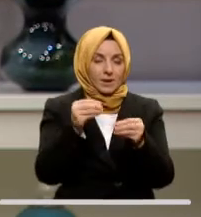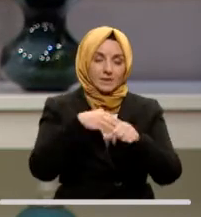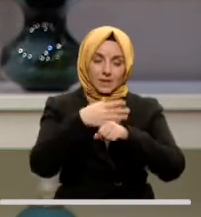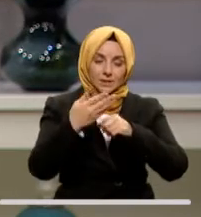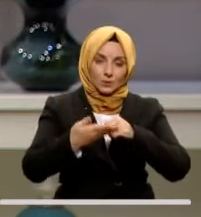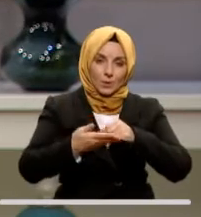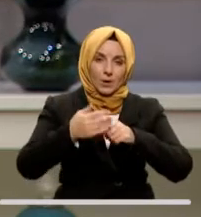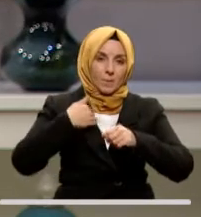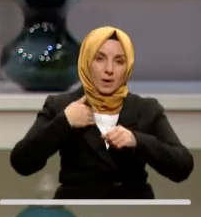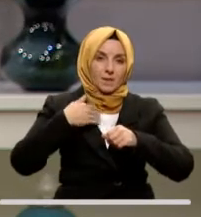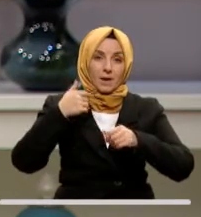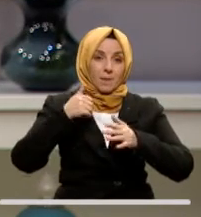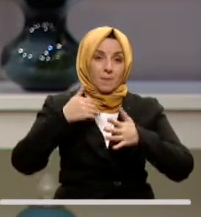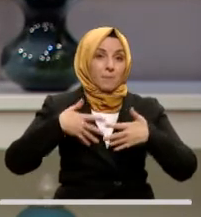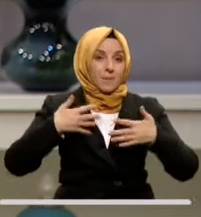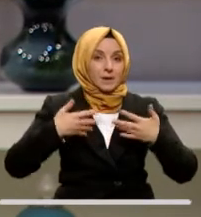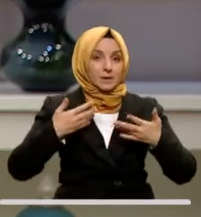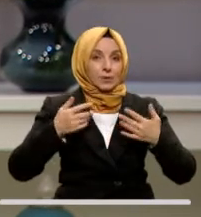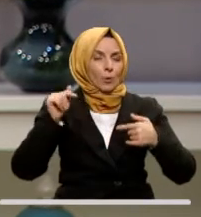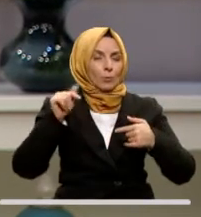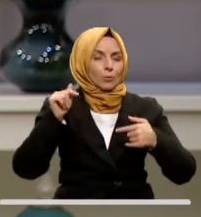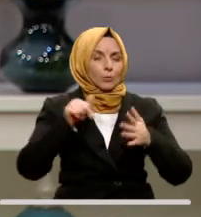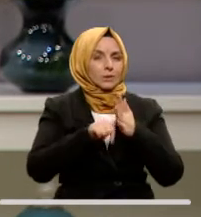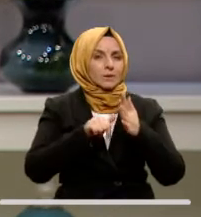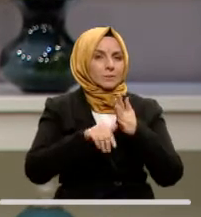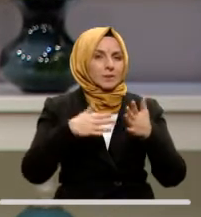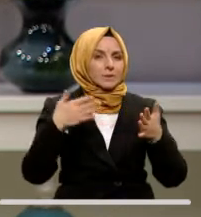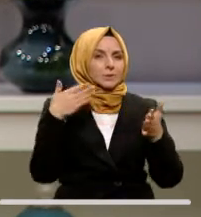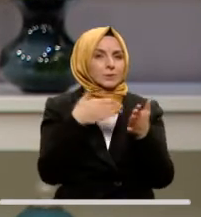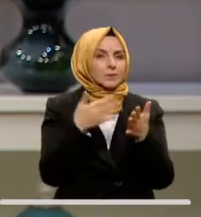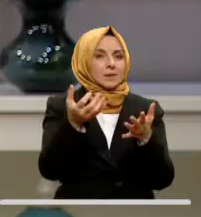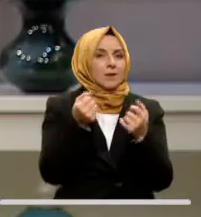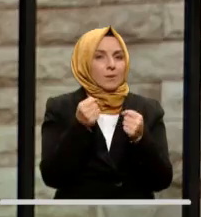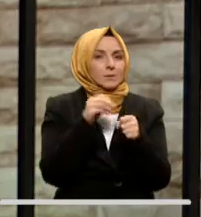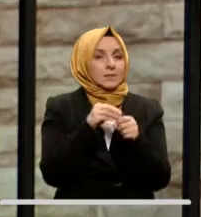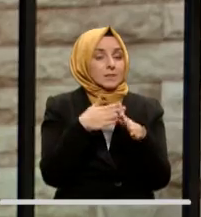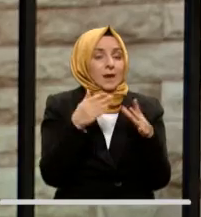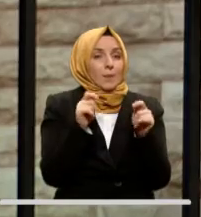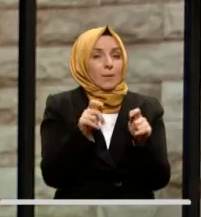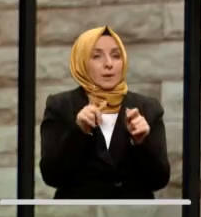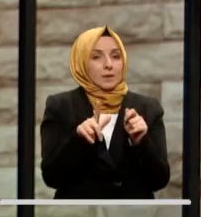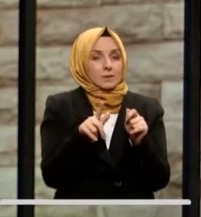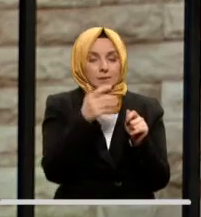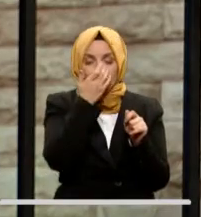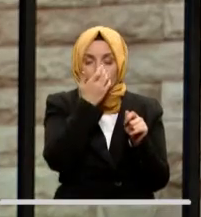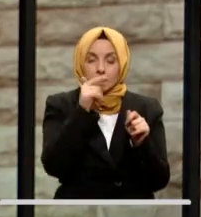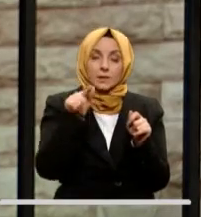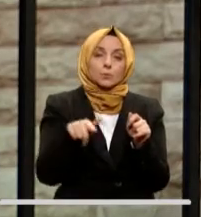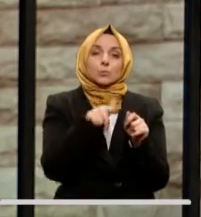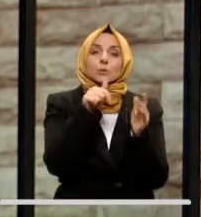izleyicilerimize tabii ki Merak edecek nasıl ulaşacağız bu takvimlere nasıl talep edeceğiz bu Takvim lerimizi